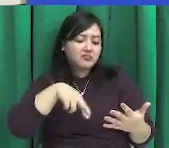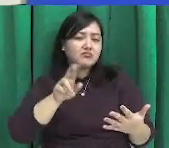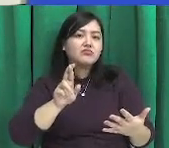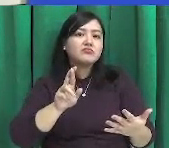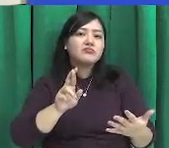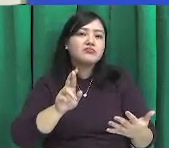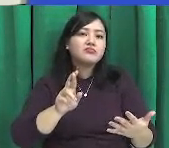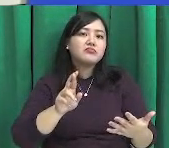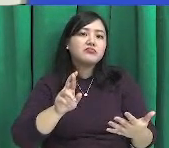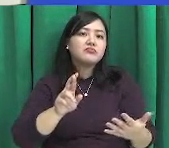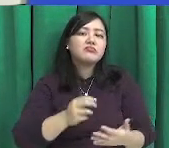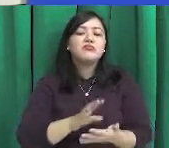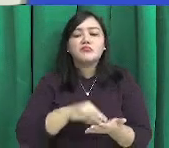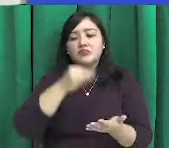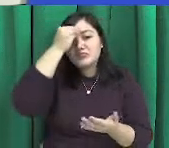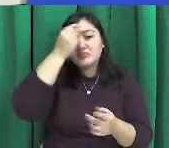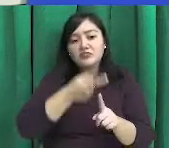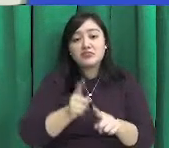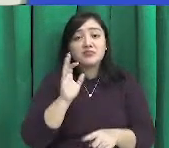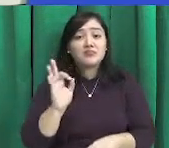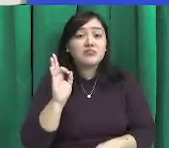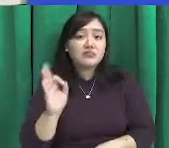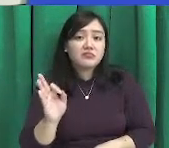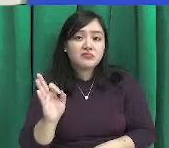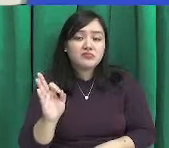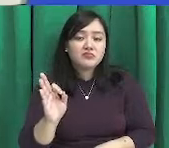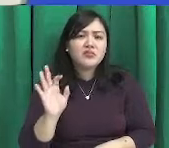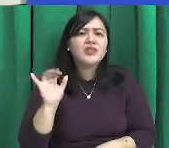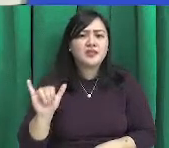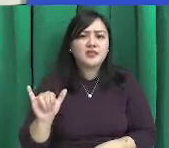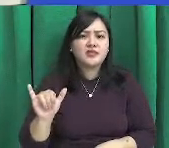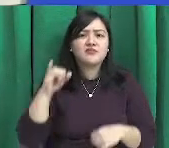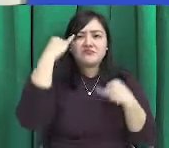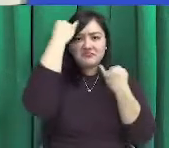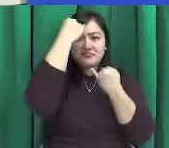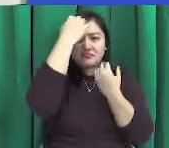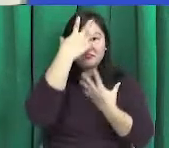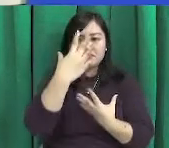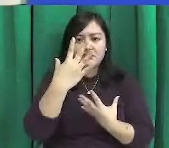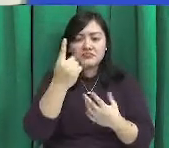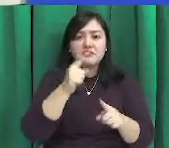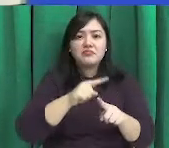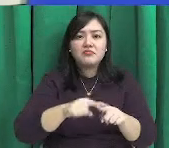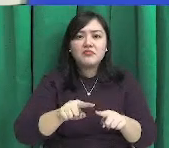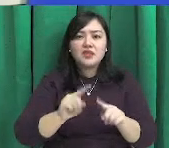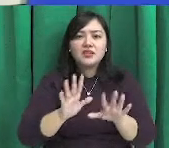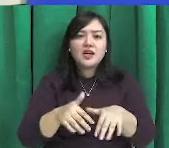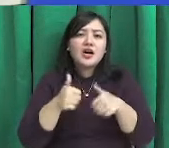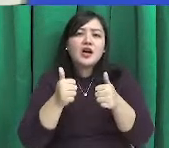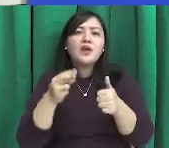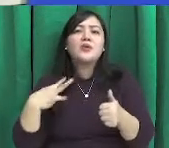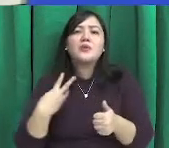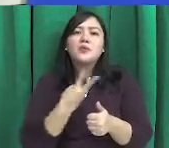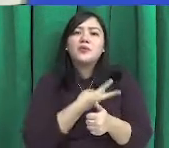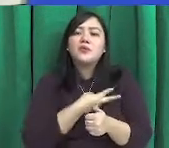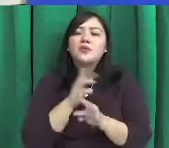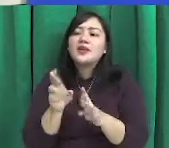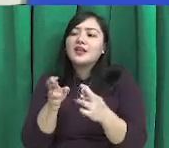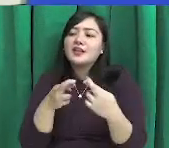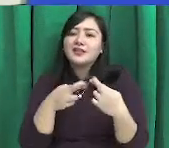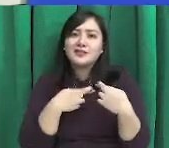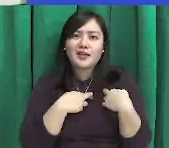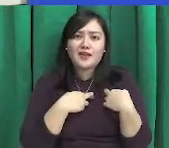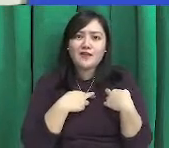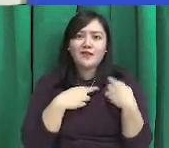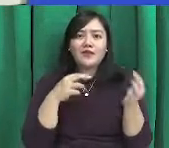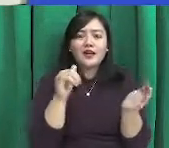information. Alright? Pero ano ang tanggap po natin doon sa information na yon? Minsan ang tanggap po